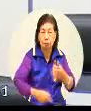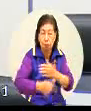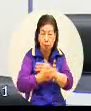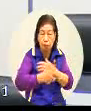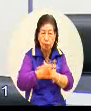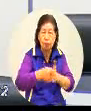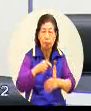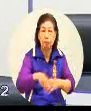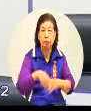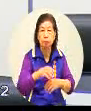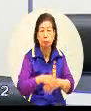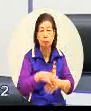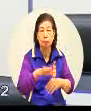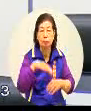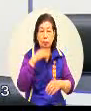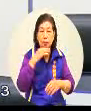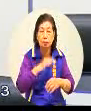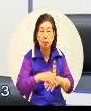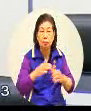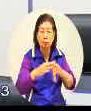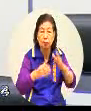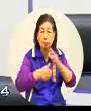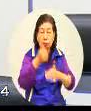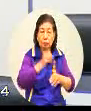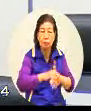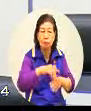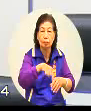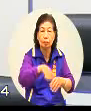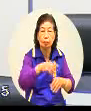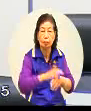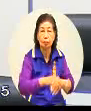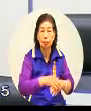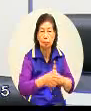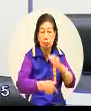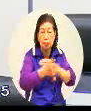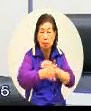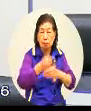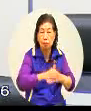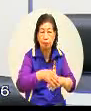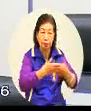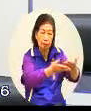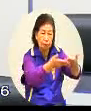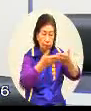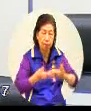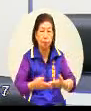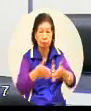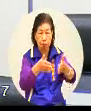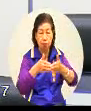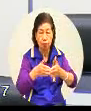长。啊，甲或者副市长吼，听民众的声音的吼，赶紧啊，一个视频给我。